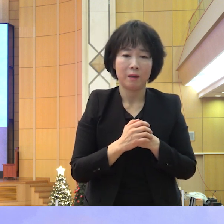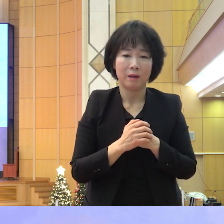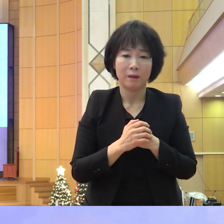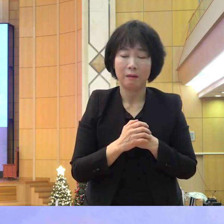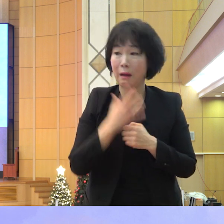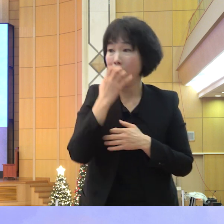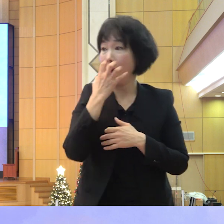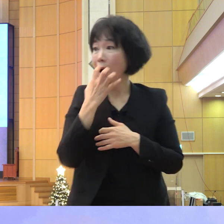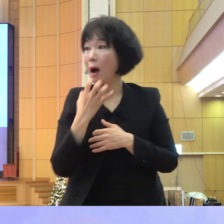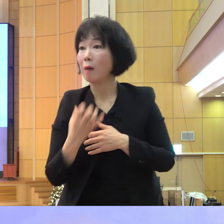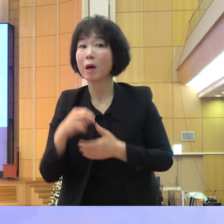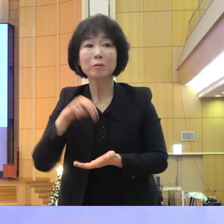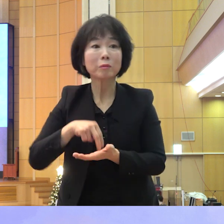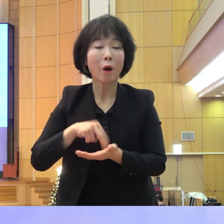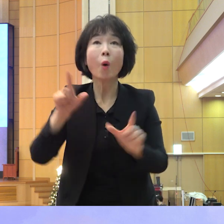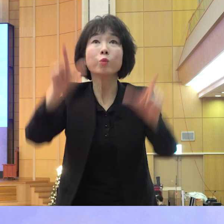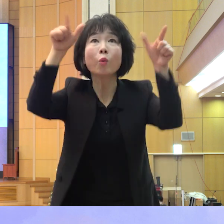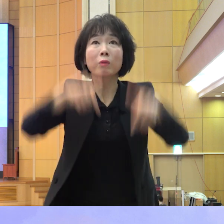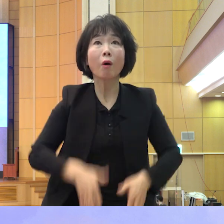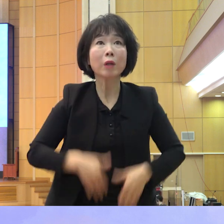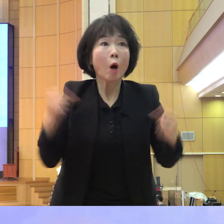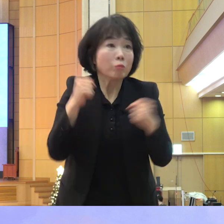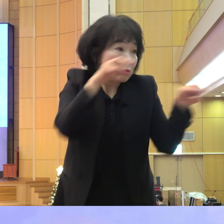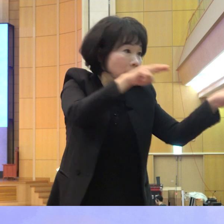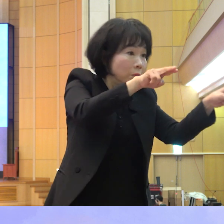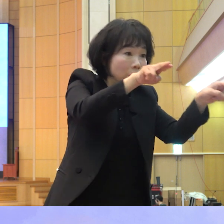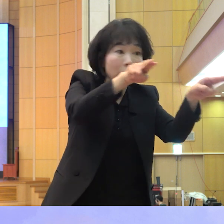바라봐야 모래알밖에 안 보여.